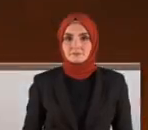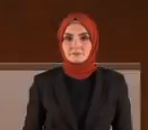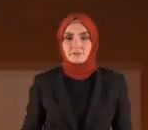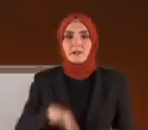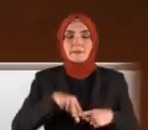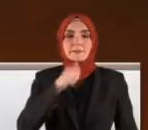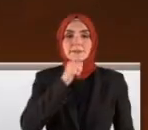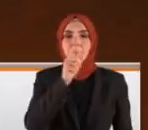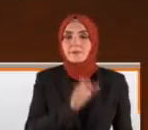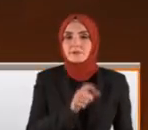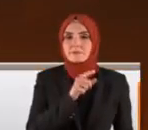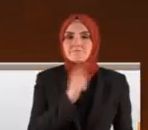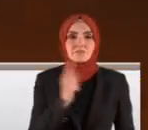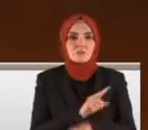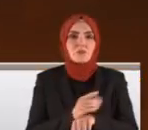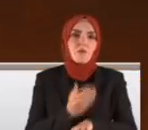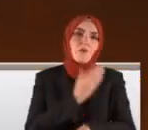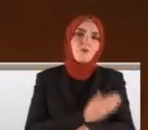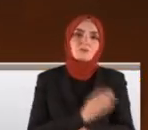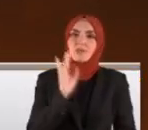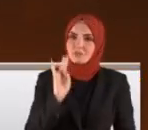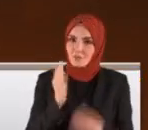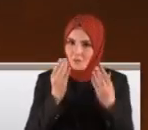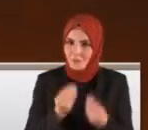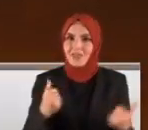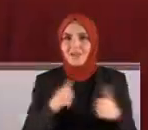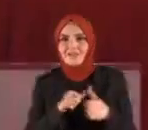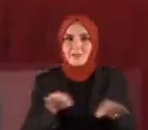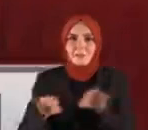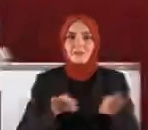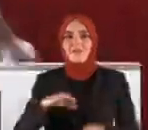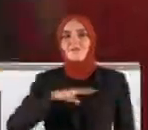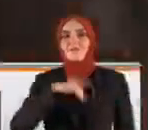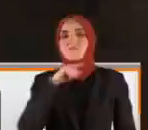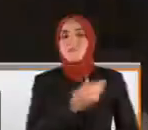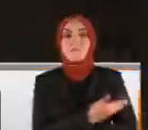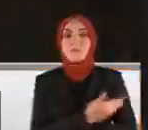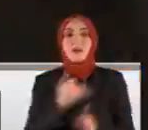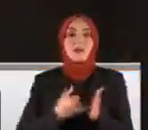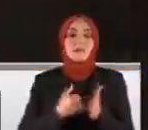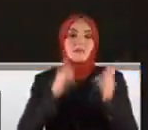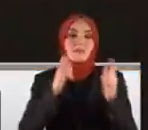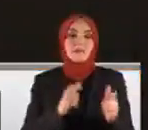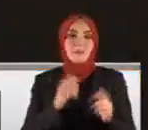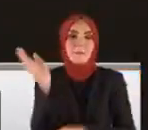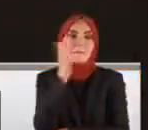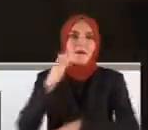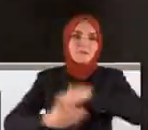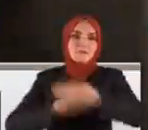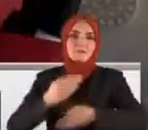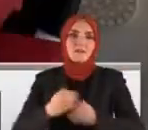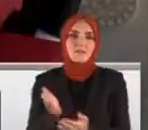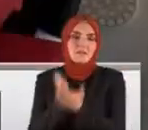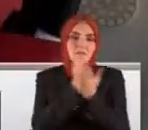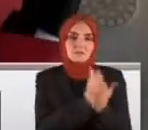Ali Rıza Özcücük bir süre önce nişanlanmıştı. Evlilik planları yapıyordu. Memleketi Gaziantep'e ay yıldızlı bayrağı sarılı tabutu